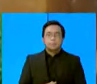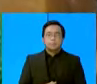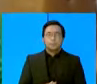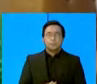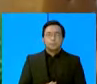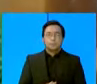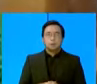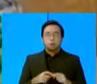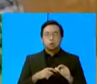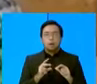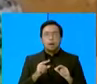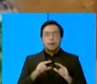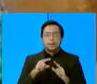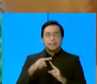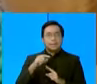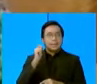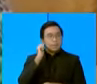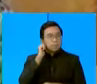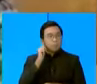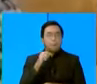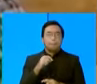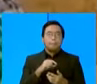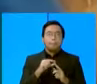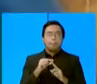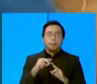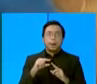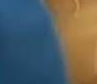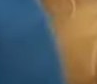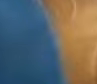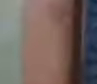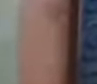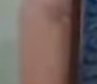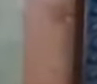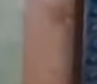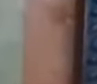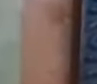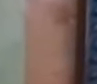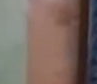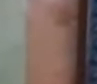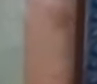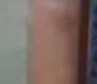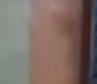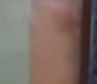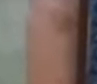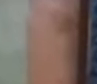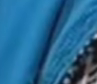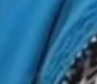Surati Ibunda Pratama Arhan, sayap kiri punggawa timnas, terus mendoakan putra kebanggaannya dan timnas Garuda Muda.